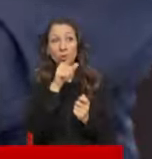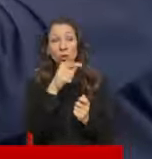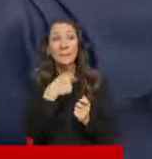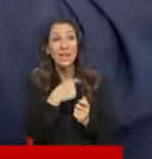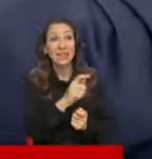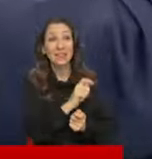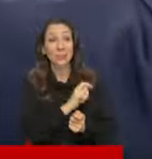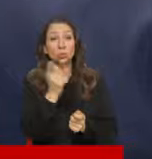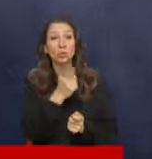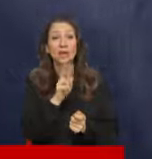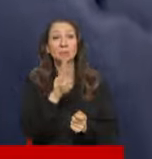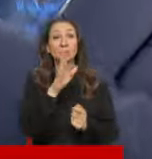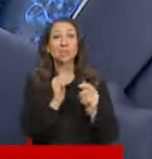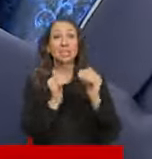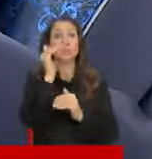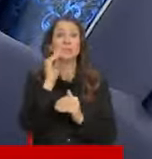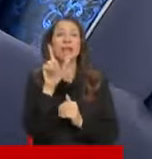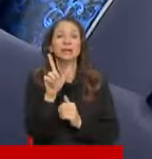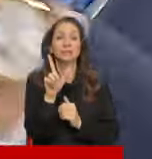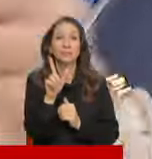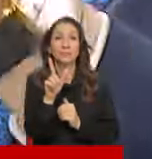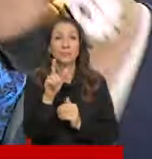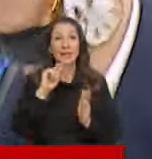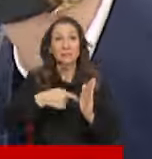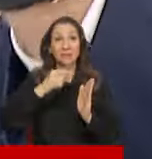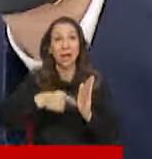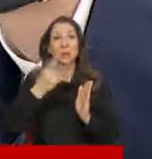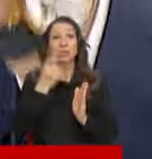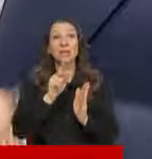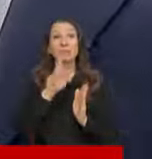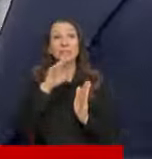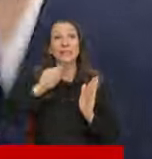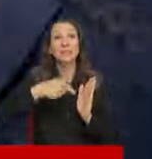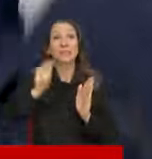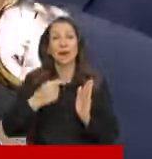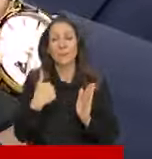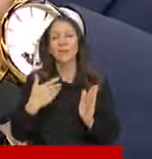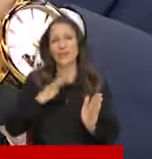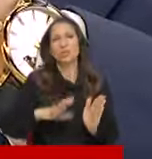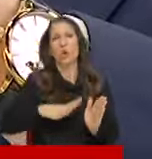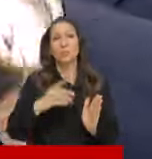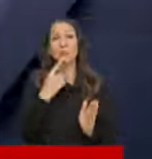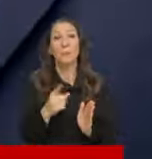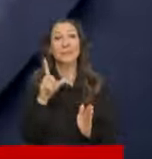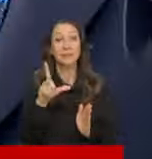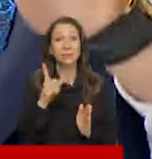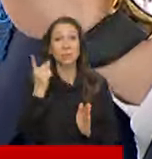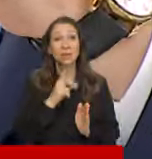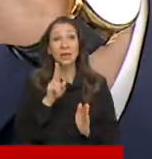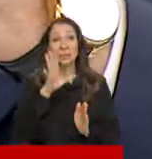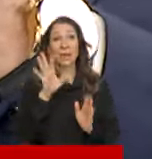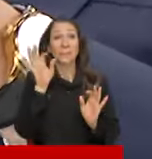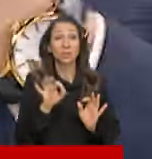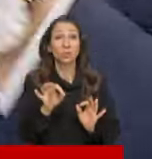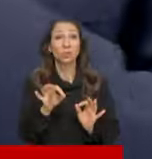bize talep % 75'i geçmesi gerekiyor imza % 75 diyecek ki ben talep ediyorum % 75'ten